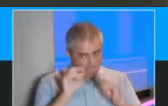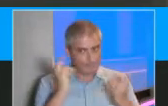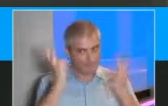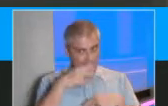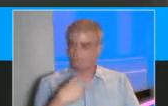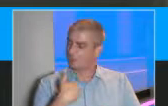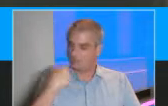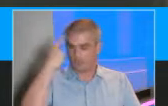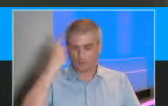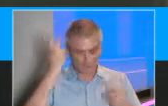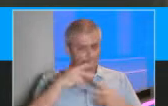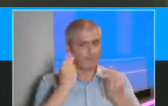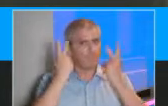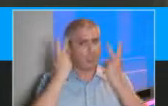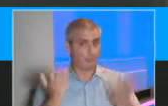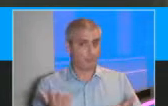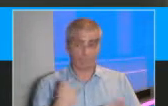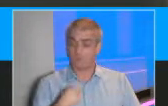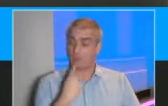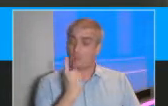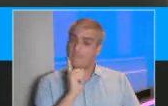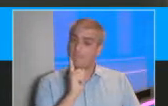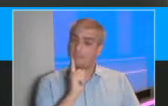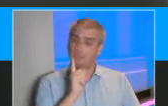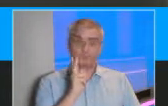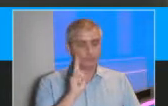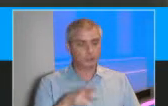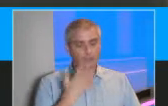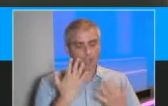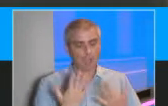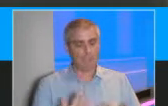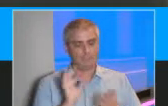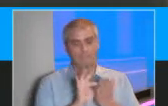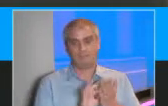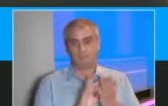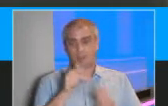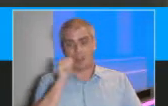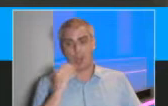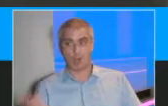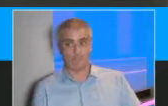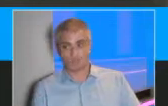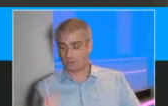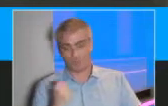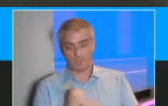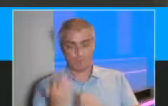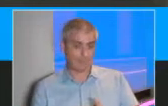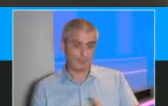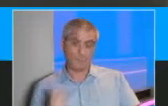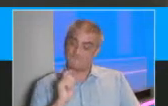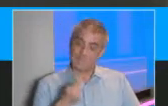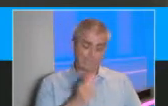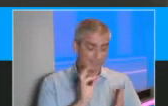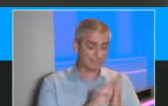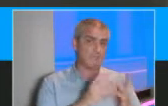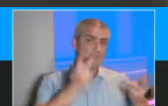הסכמים, אני חושבת שהסכמים זה דבר חשוב. אני רק אומרת שיש כמה וכמה סעיפים שכחול לבן לא מקיימים, ודווקא את